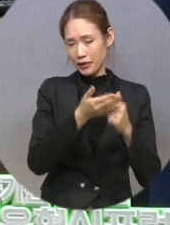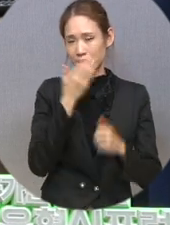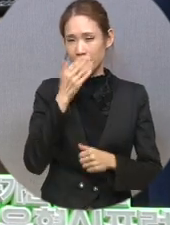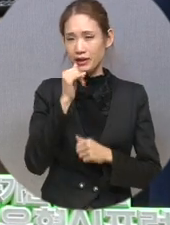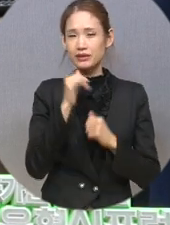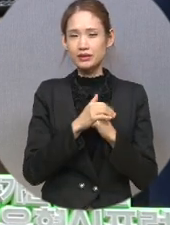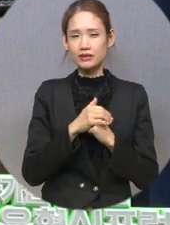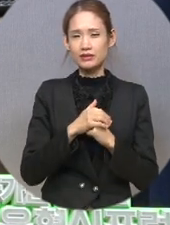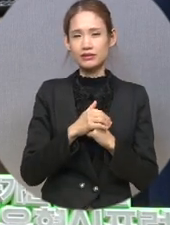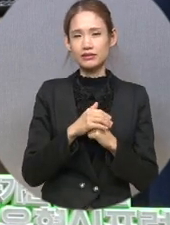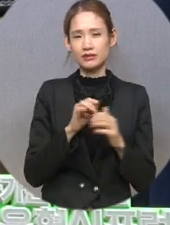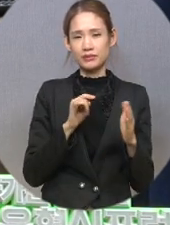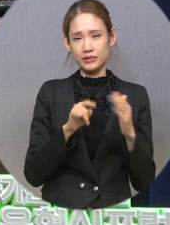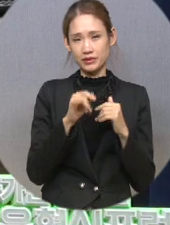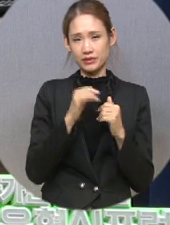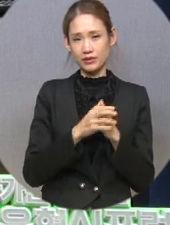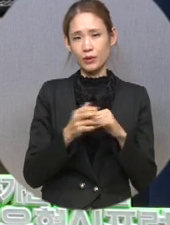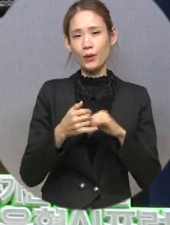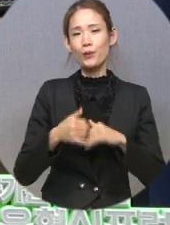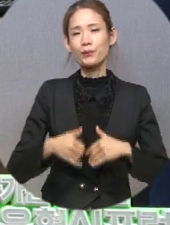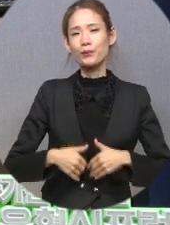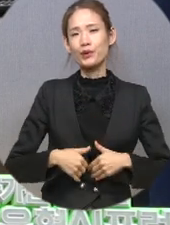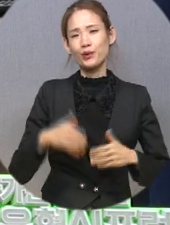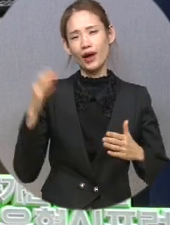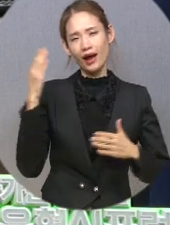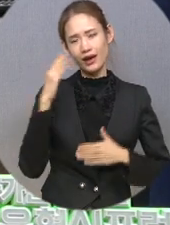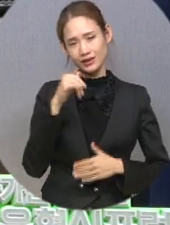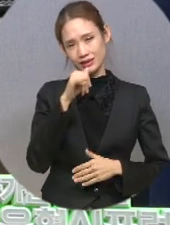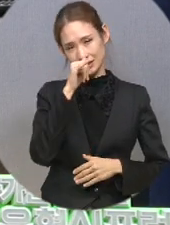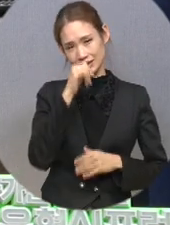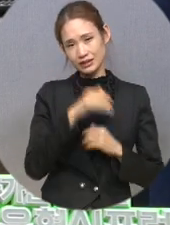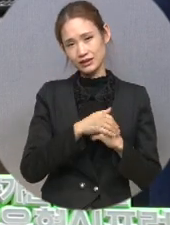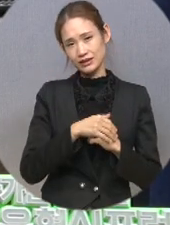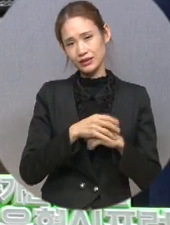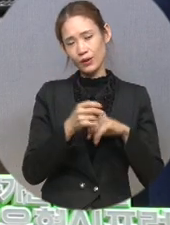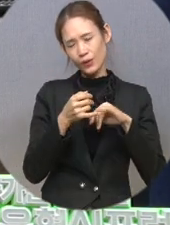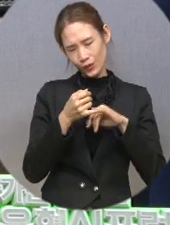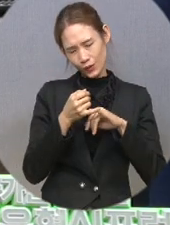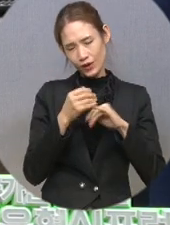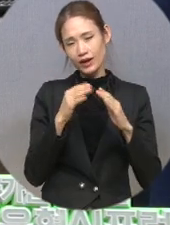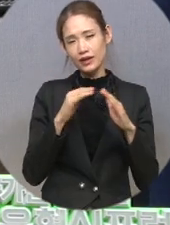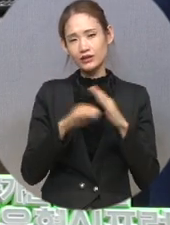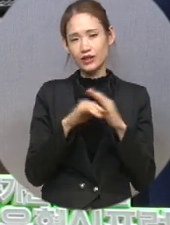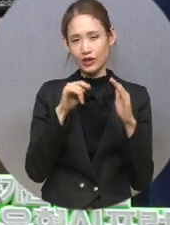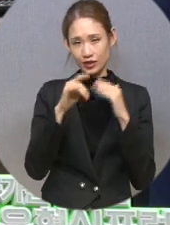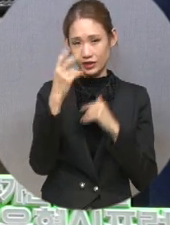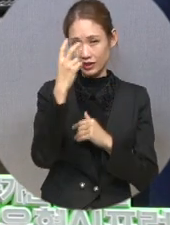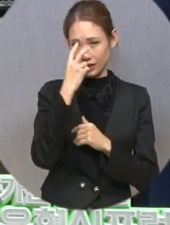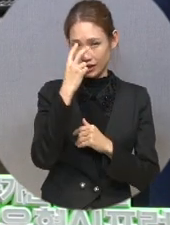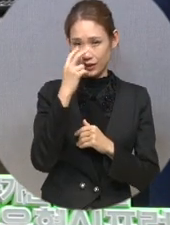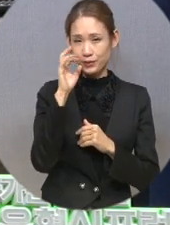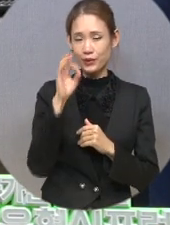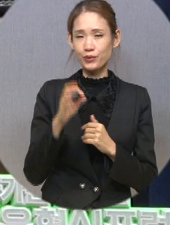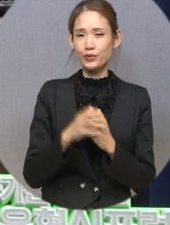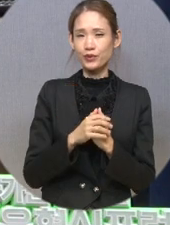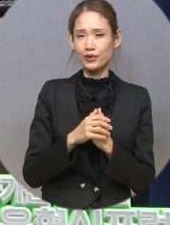잘 크겠지만 정말 필요한 아이들이 있습니다. 그런 친구들 가정과 살펴보고 잘 삐뚤어지지 않게 지도해서